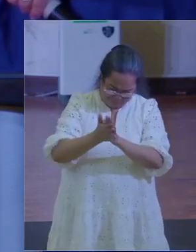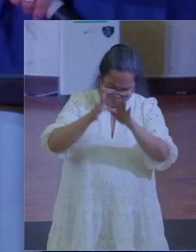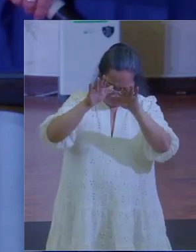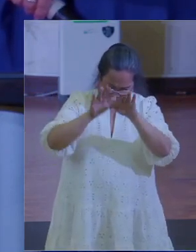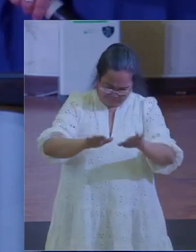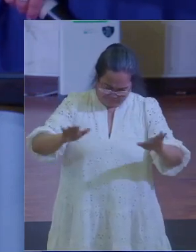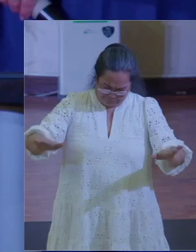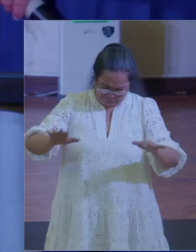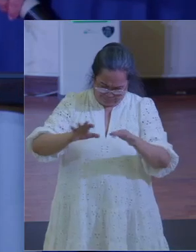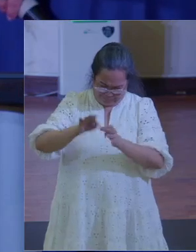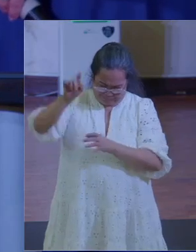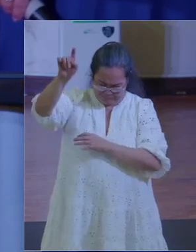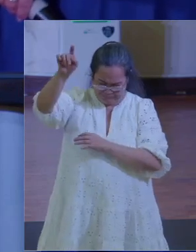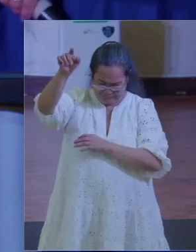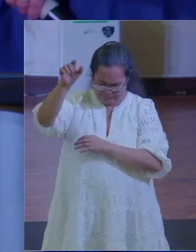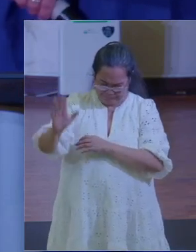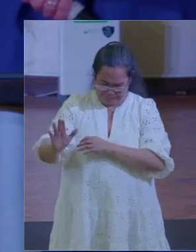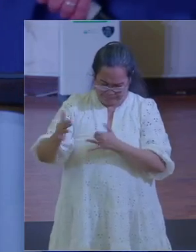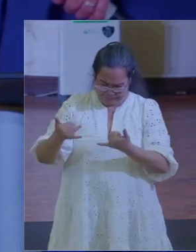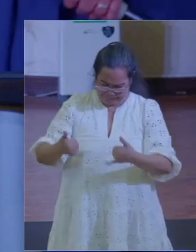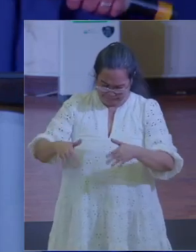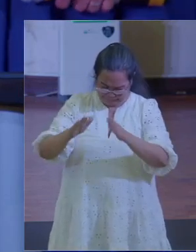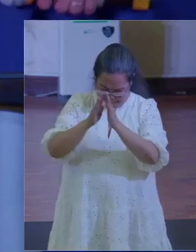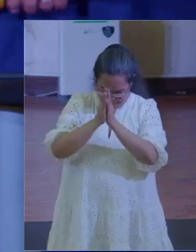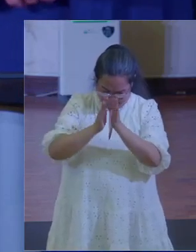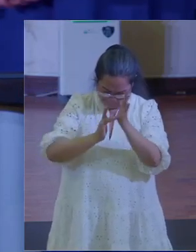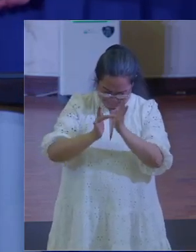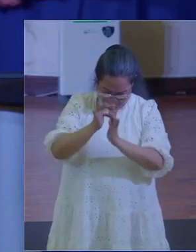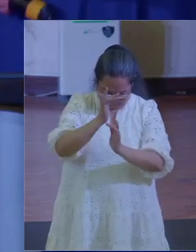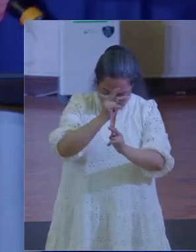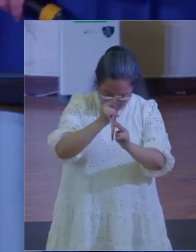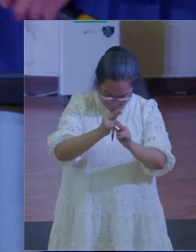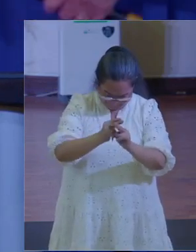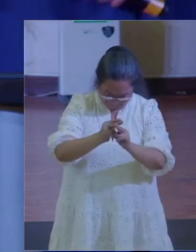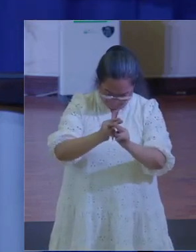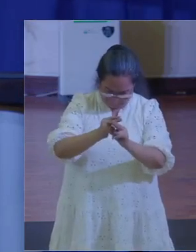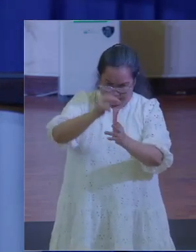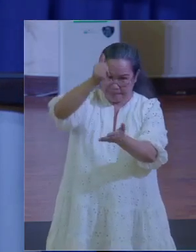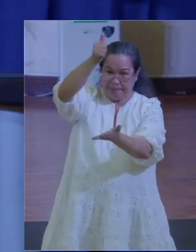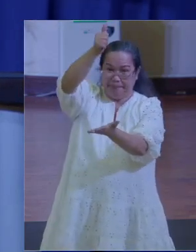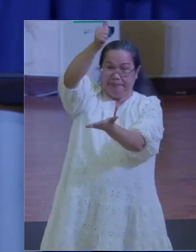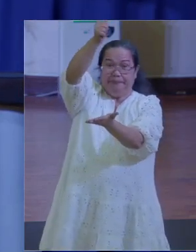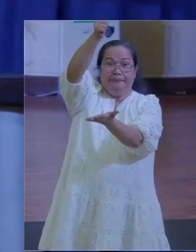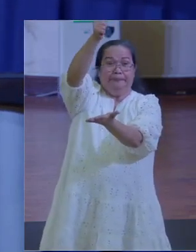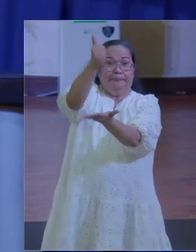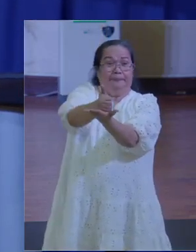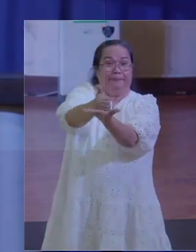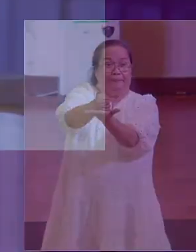ng Diyos. Ito po ang aming dalangin sa pangalan ni Jesus. Amen.